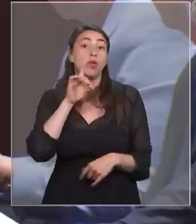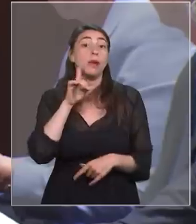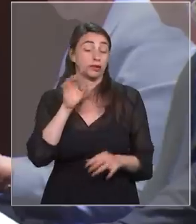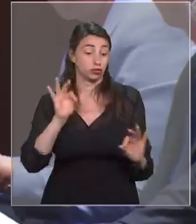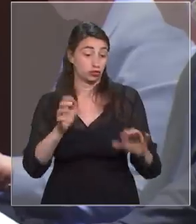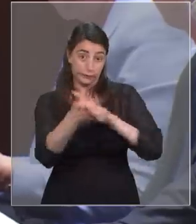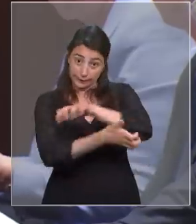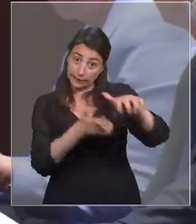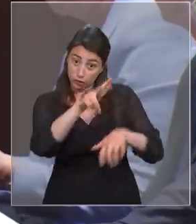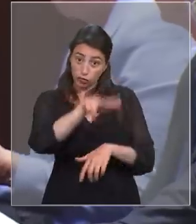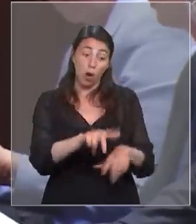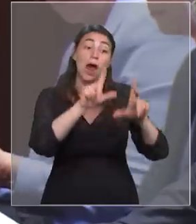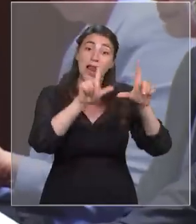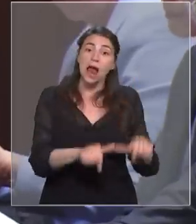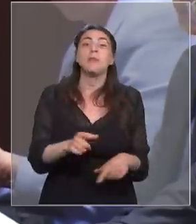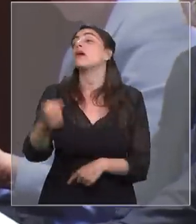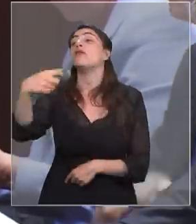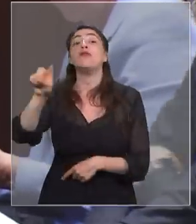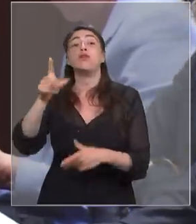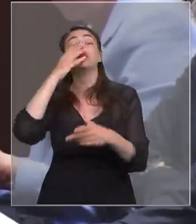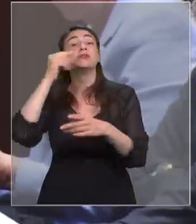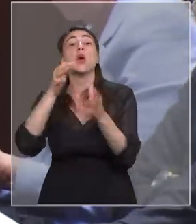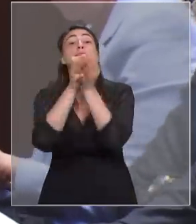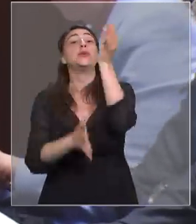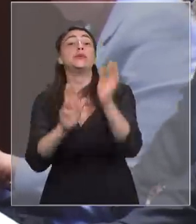réelle, mais vos réponses sont bien insuffisantes.